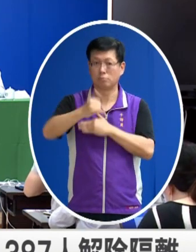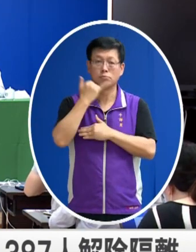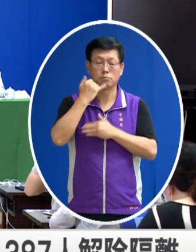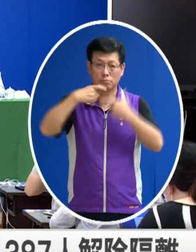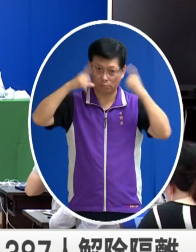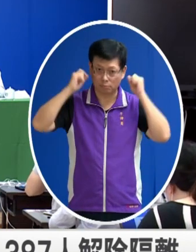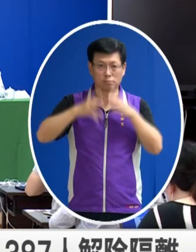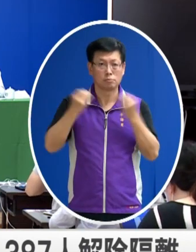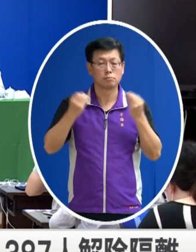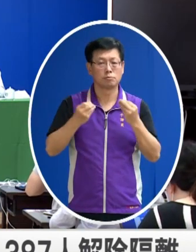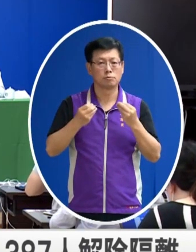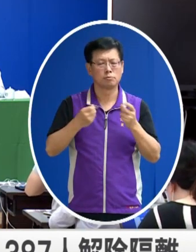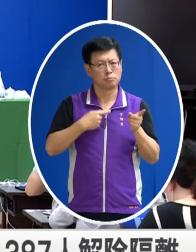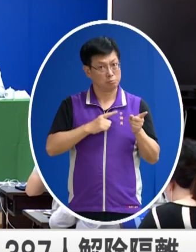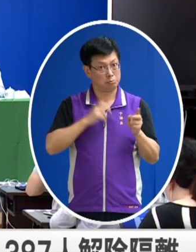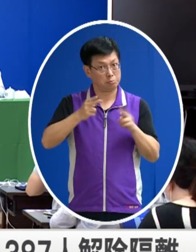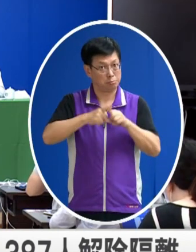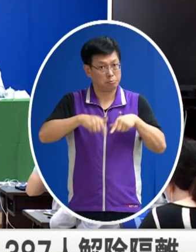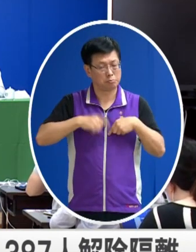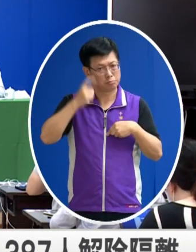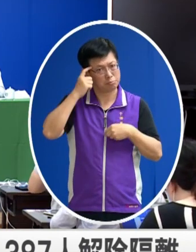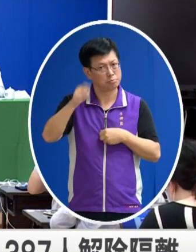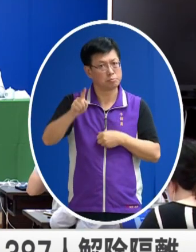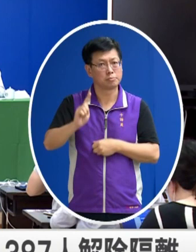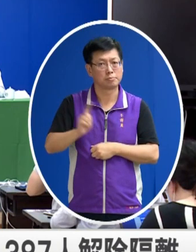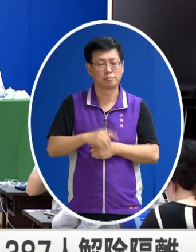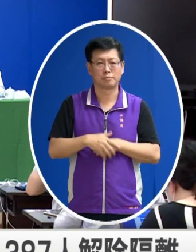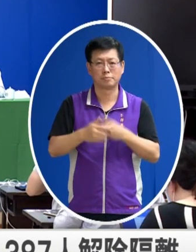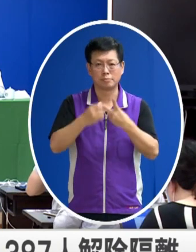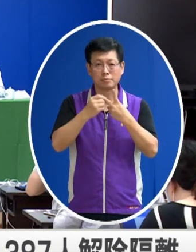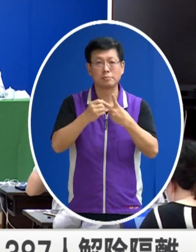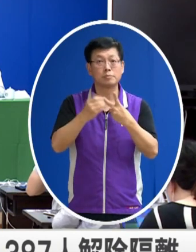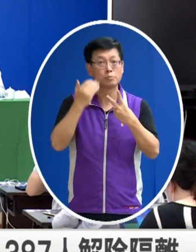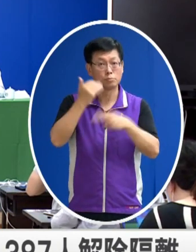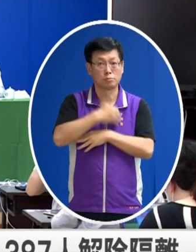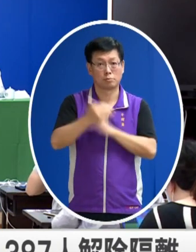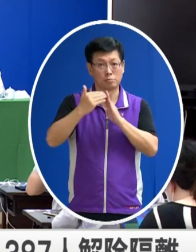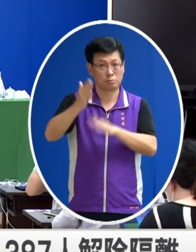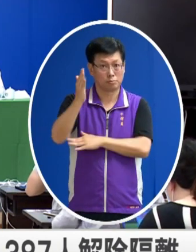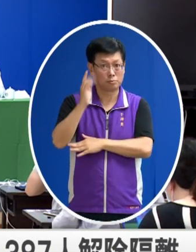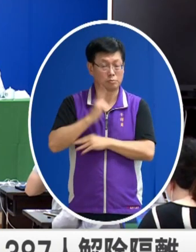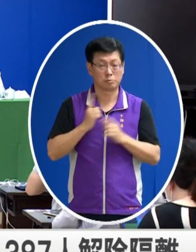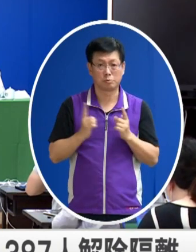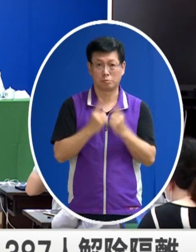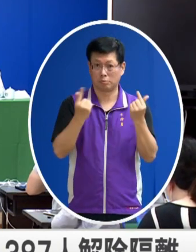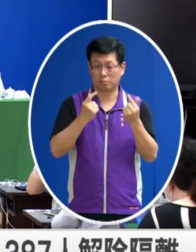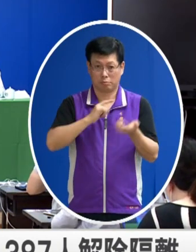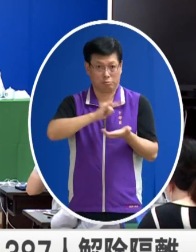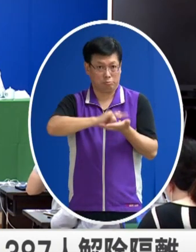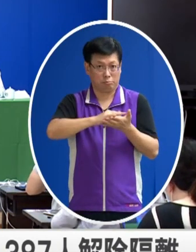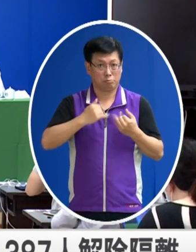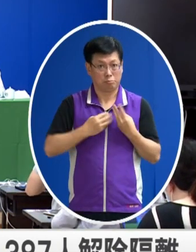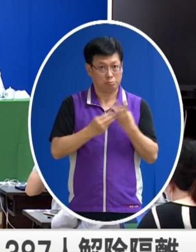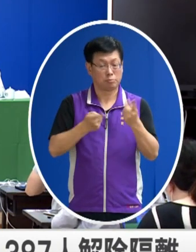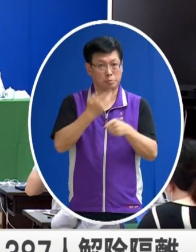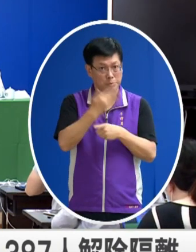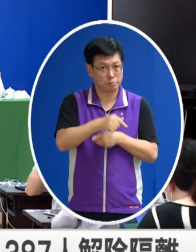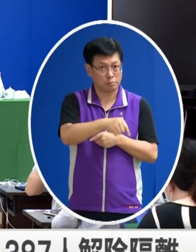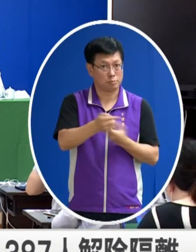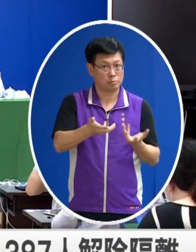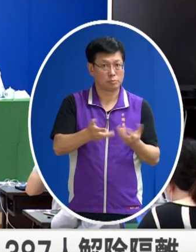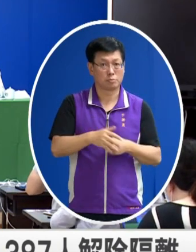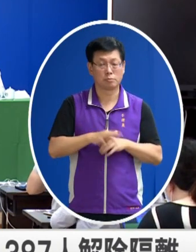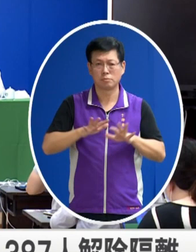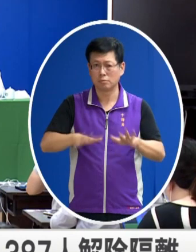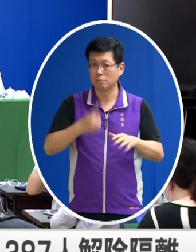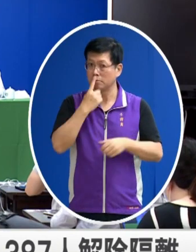戴口罩了，想知道指挥中心这边怎么看。另外是如果县市政府如果遇到疑似武汉肺炎的死亡的案例的话，